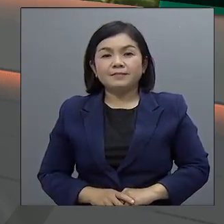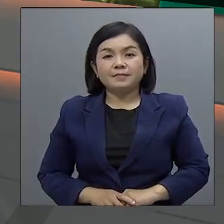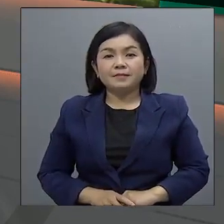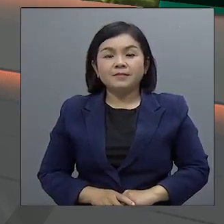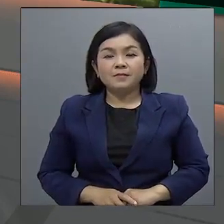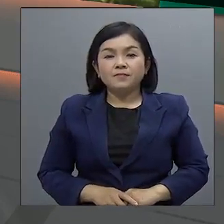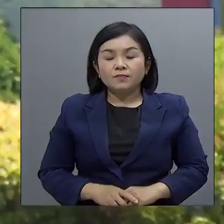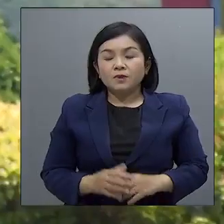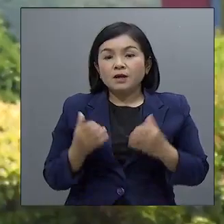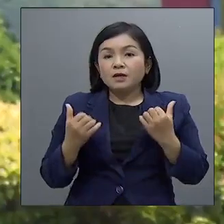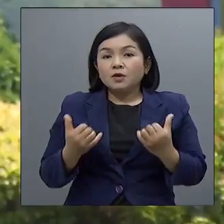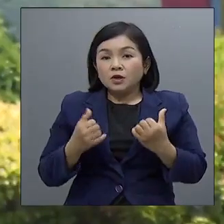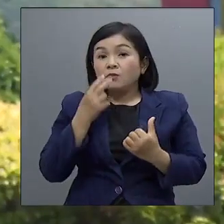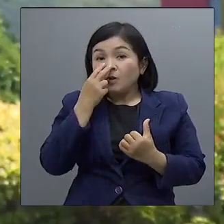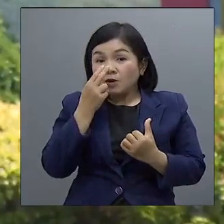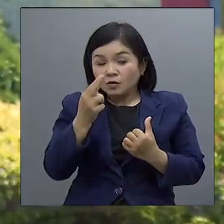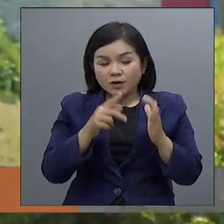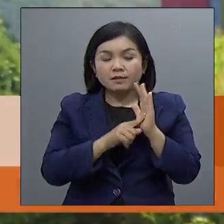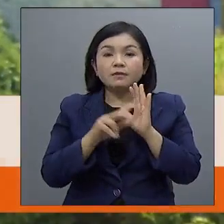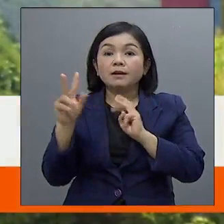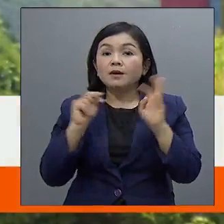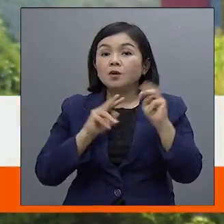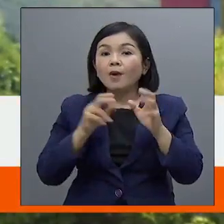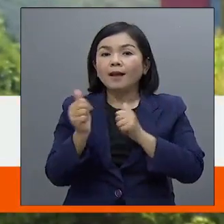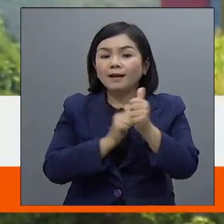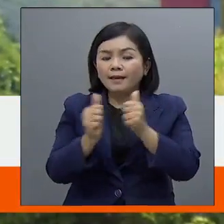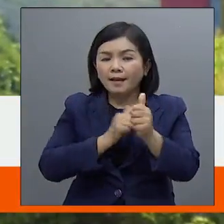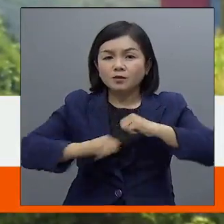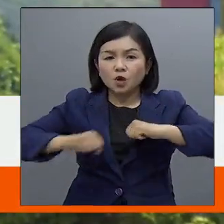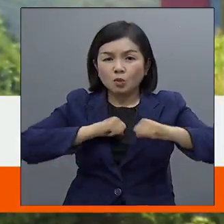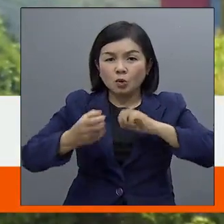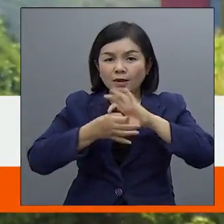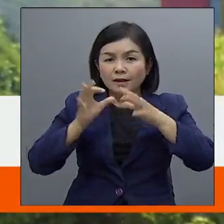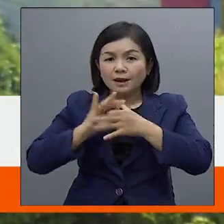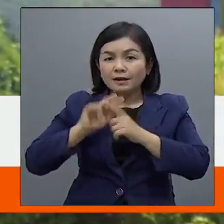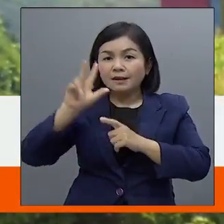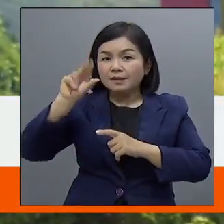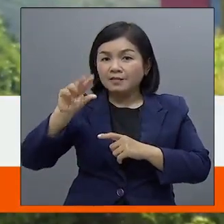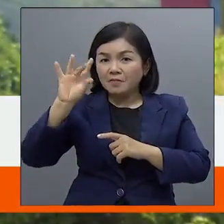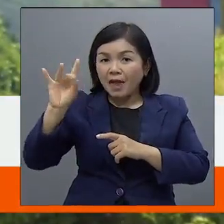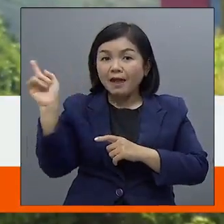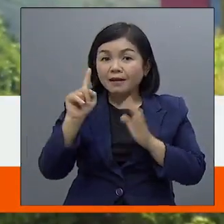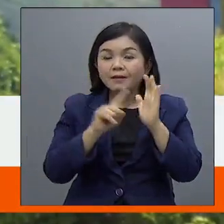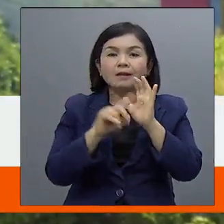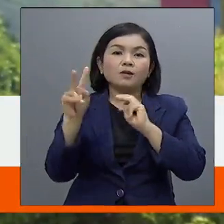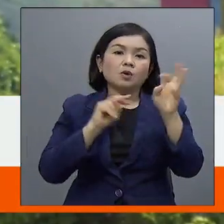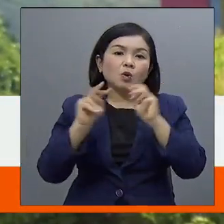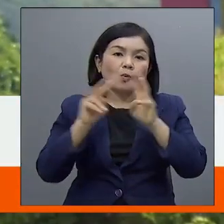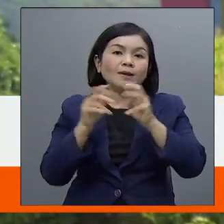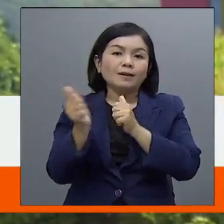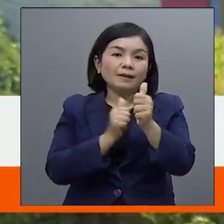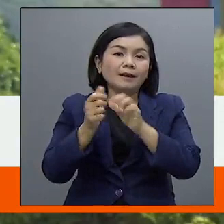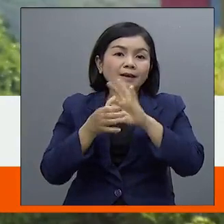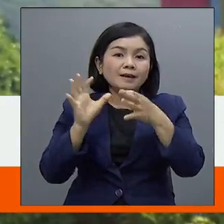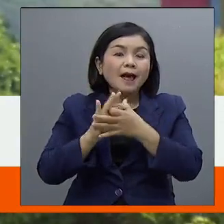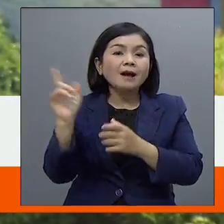ครับคุณสุธาสินีครับมากันที่จังหวัดนครสวรรค์นะครับกับการแข่งขันกีฬาเยาวชนแห่งชาติครั้งที่38นครสวรรค์เกมครับถ้าพูดถึงกีฬากระบี่ก